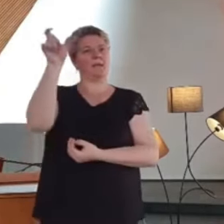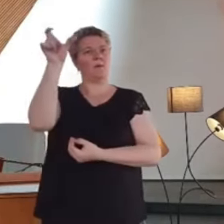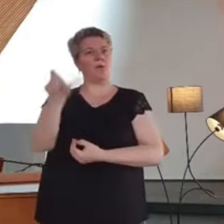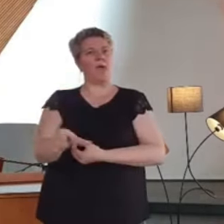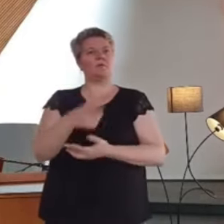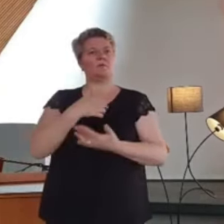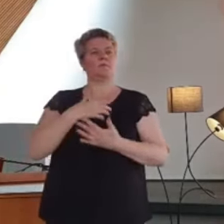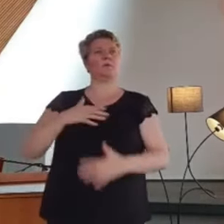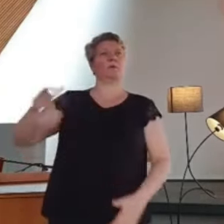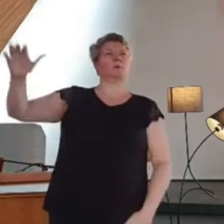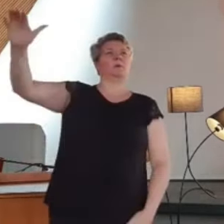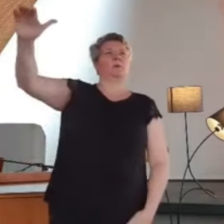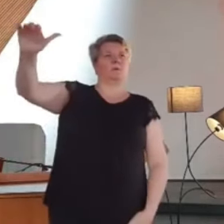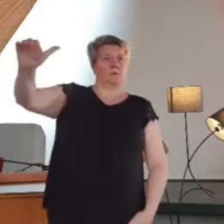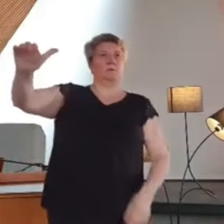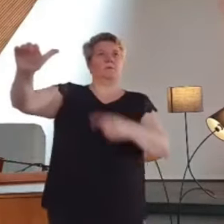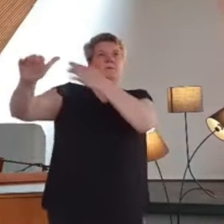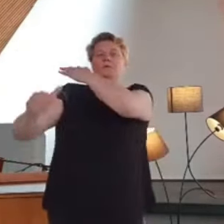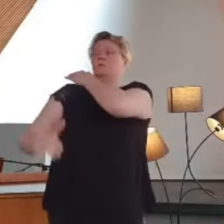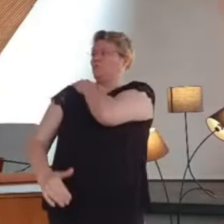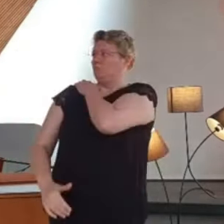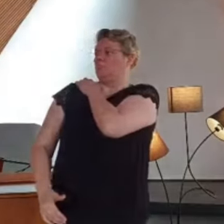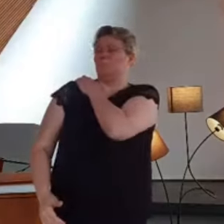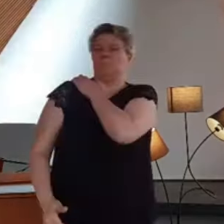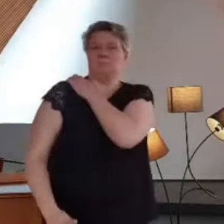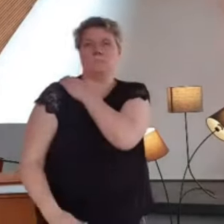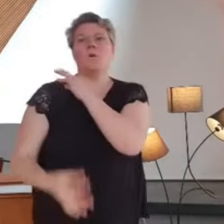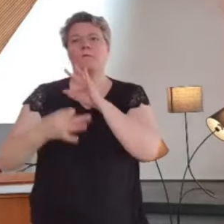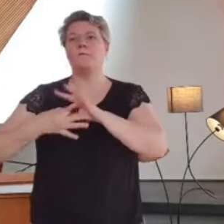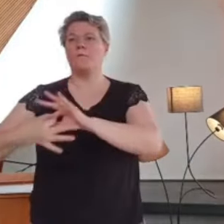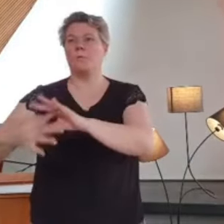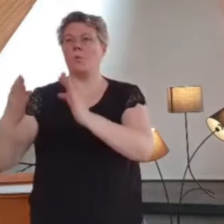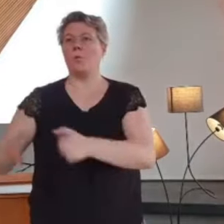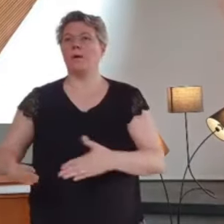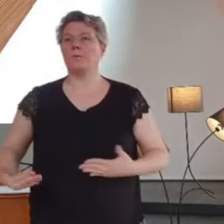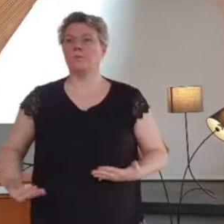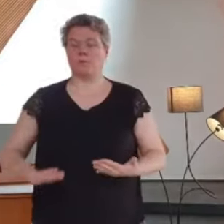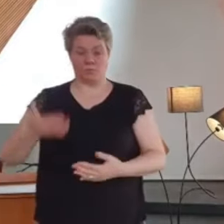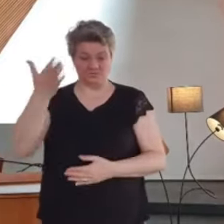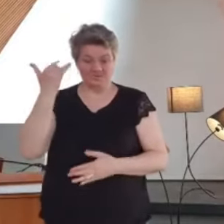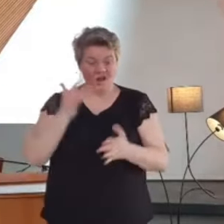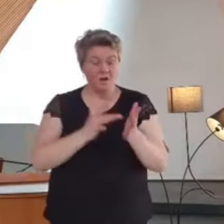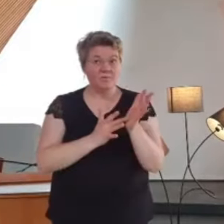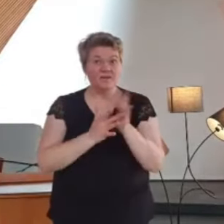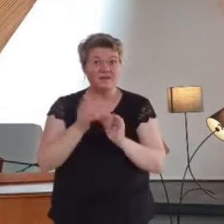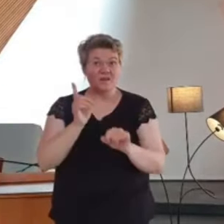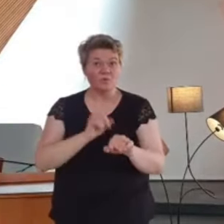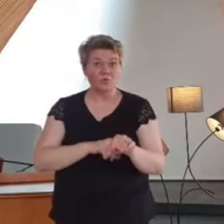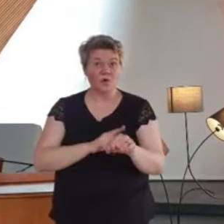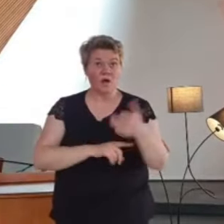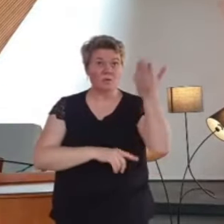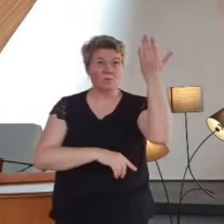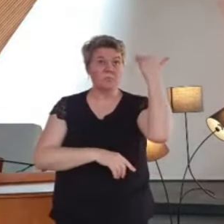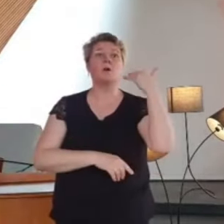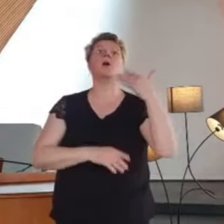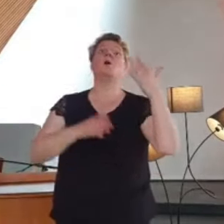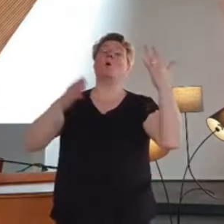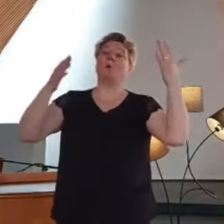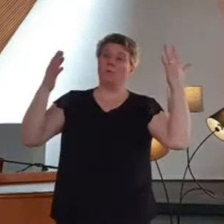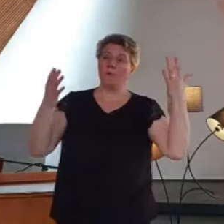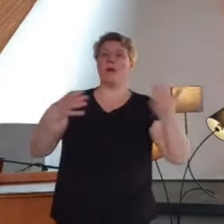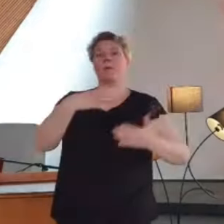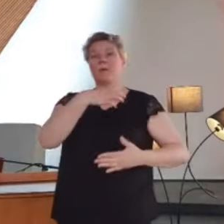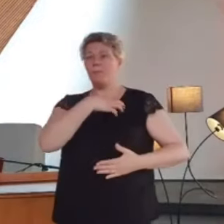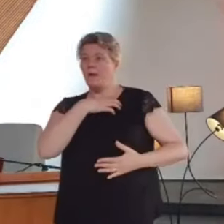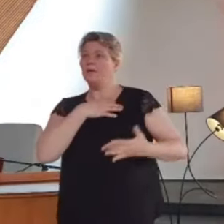Dorfes. Und so dass man sagen kann, es gab also zur Zeit von Jesus größtenteils Ausgrenzung